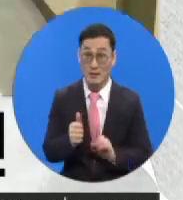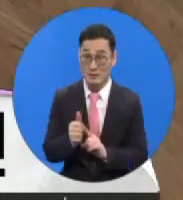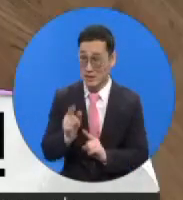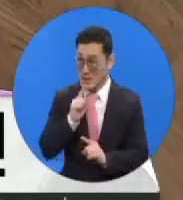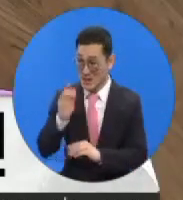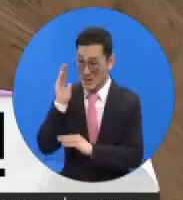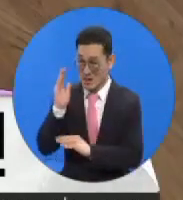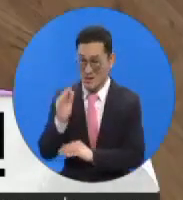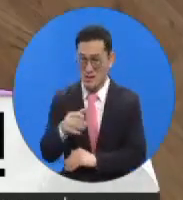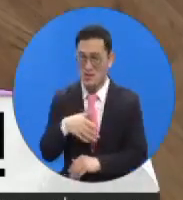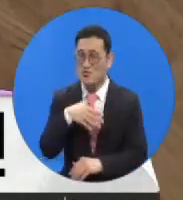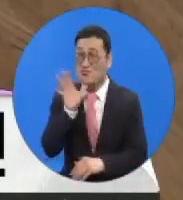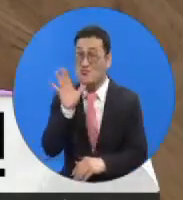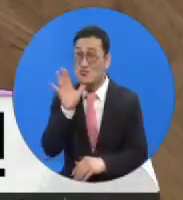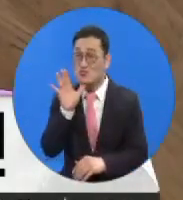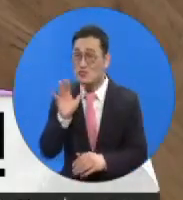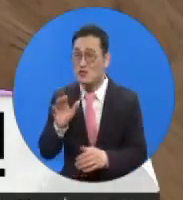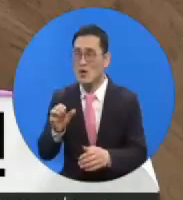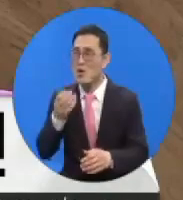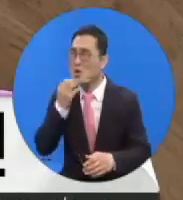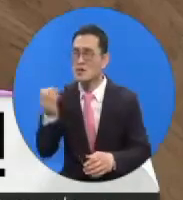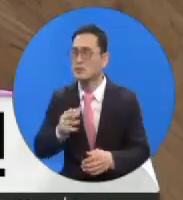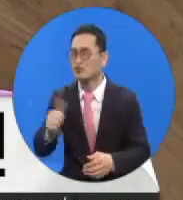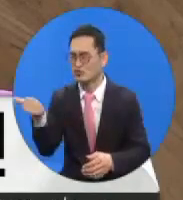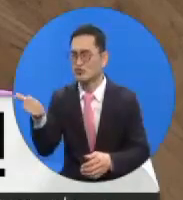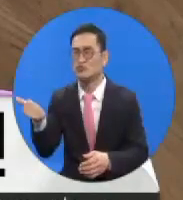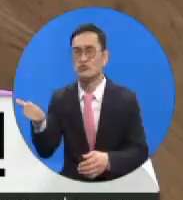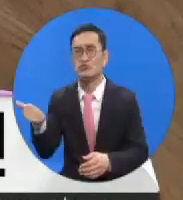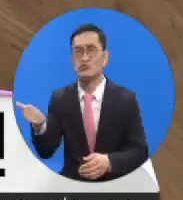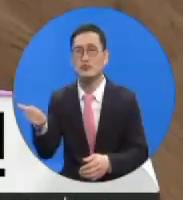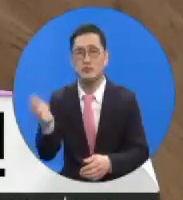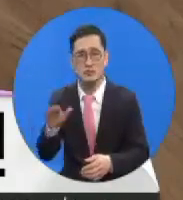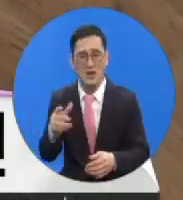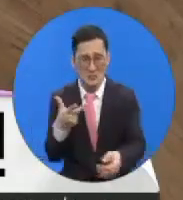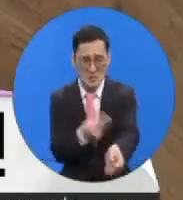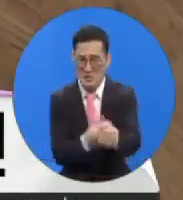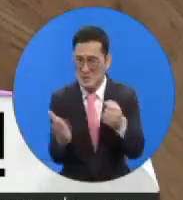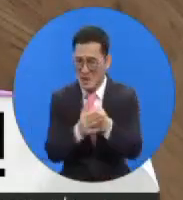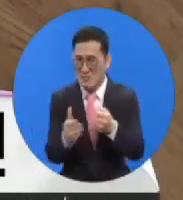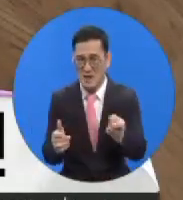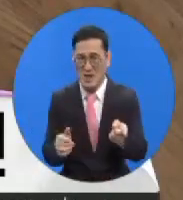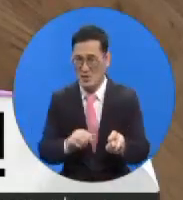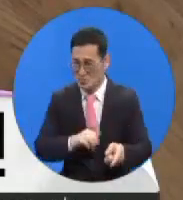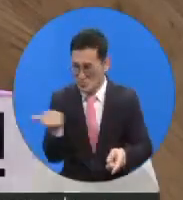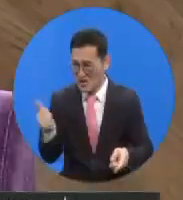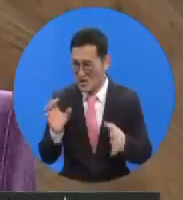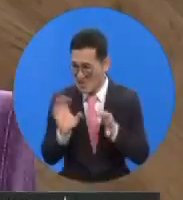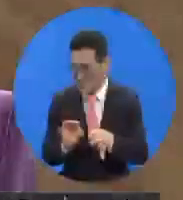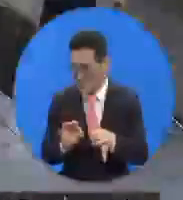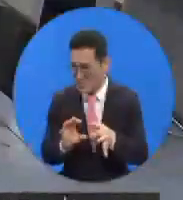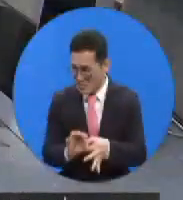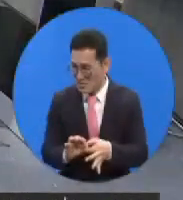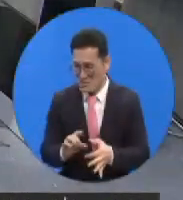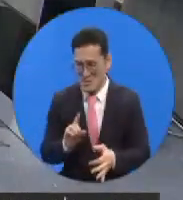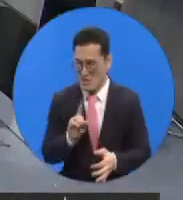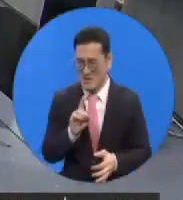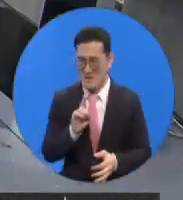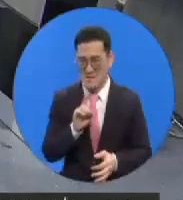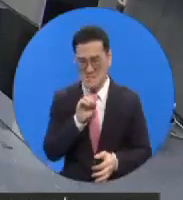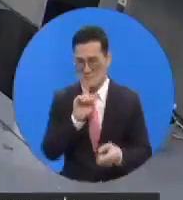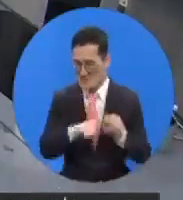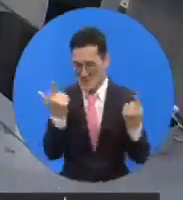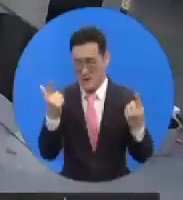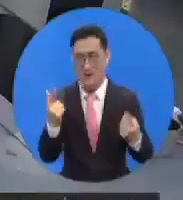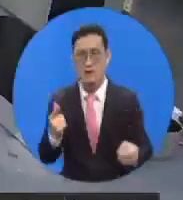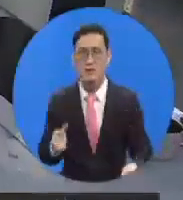태도는 국민의 불안감을 덜어주기는커녕 분노만 증폭시키는 행위가 아닐까 생각됩니다. 자, 중단하자. 이거는 이제 김병민 박사님 개인 견해고. 개인